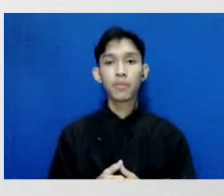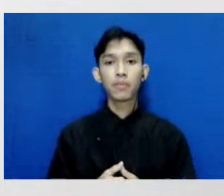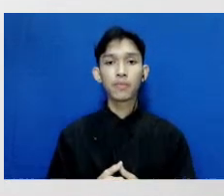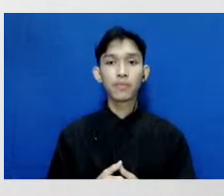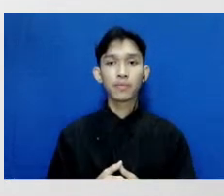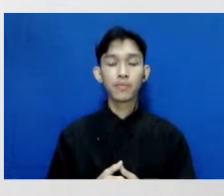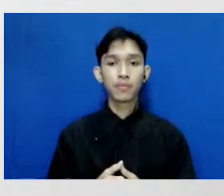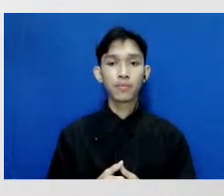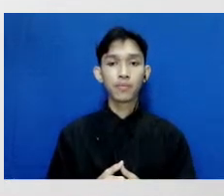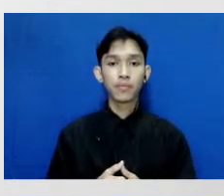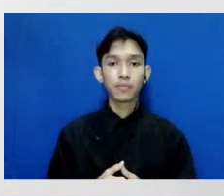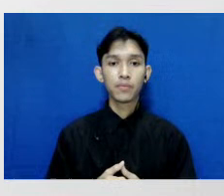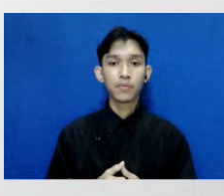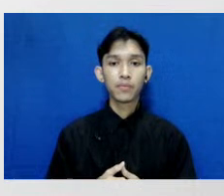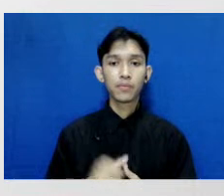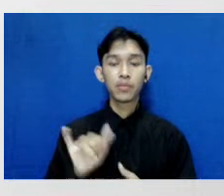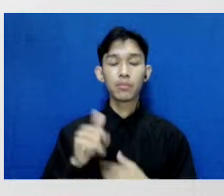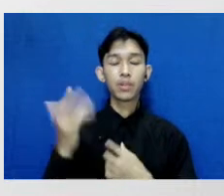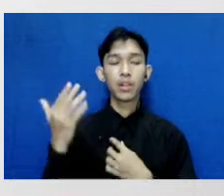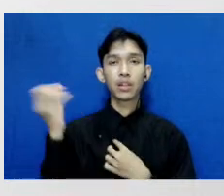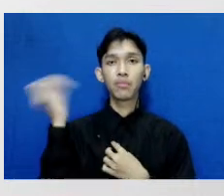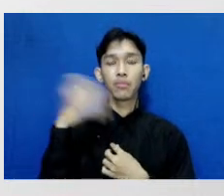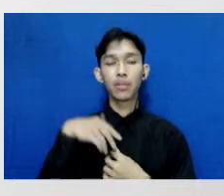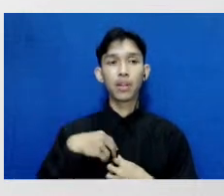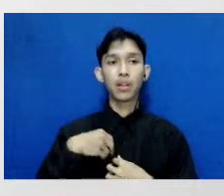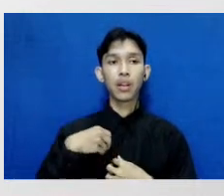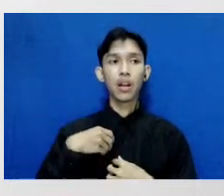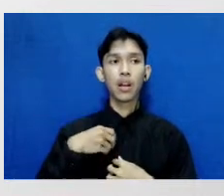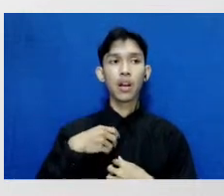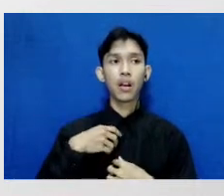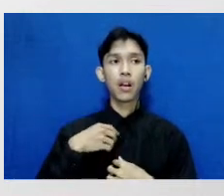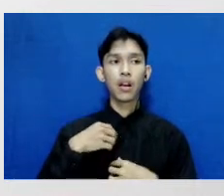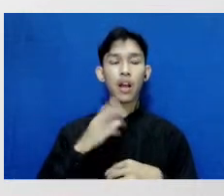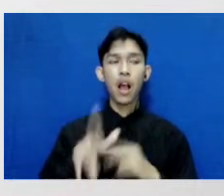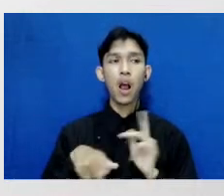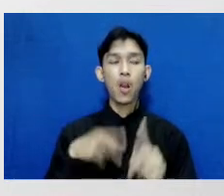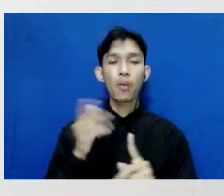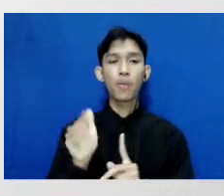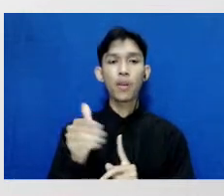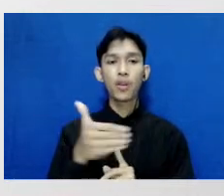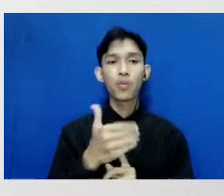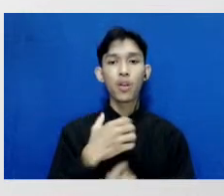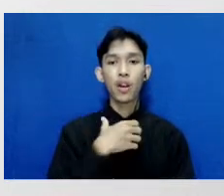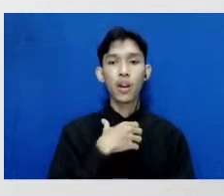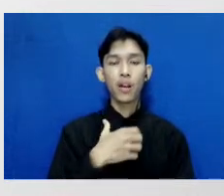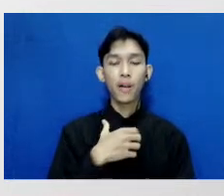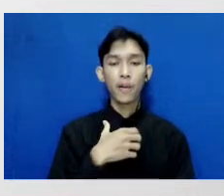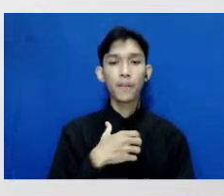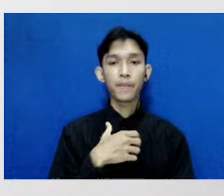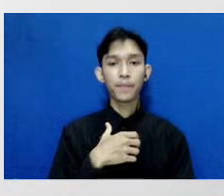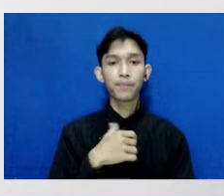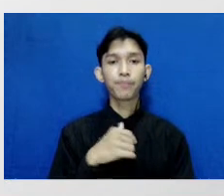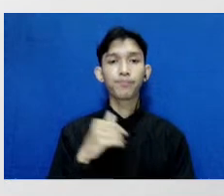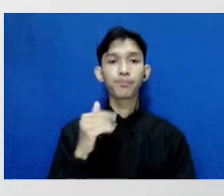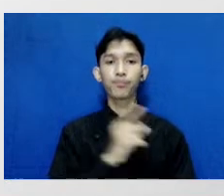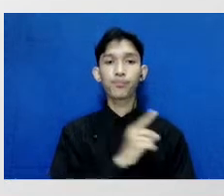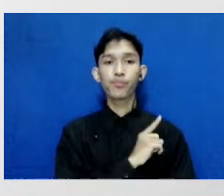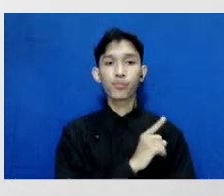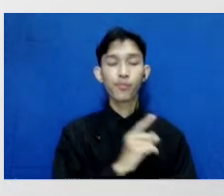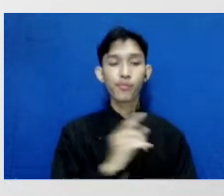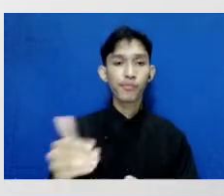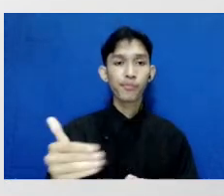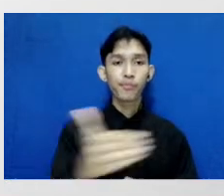setuju tadi sebagaimana saya sampaikan bahwa perlindungan terhadap hak data pribadi